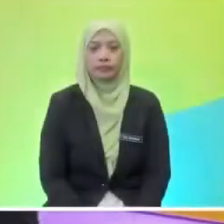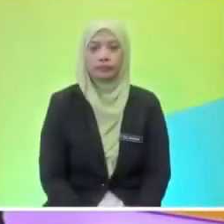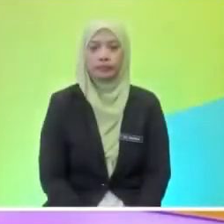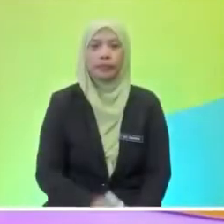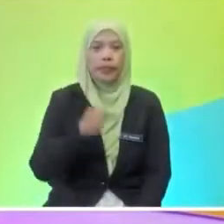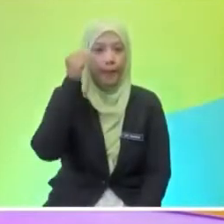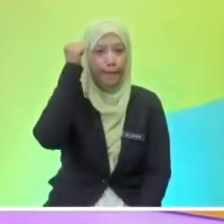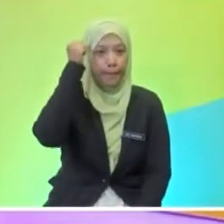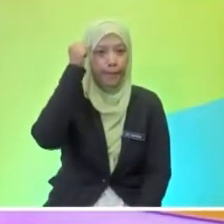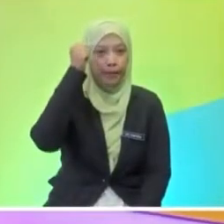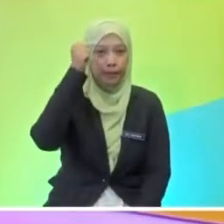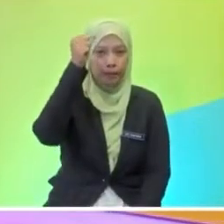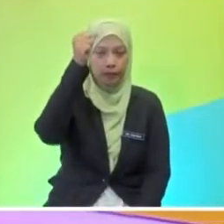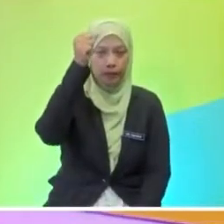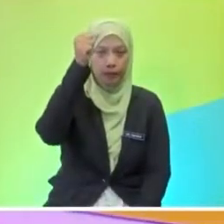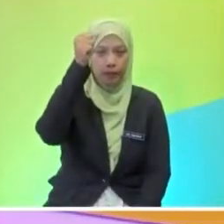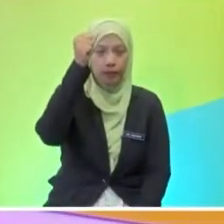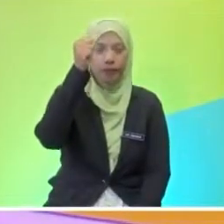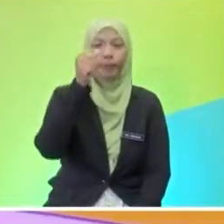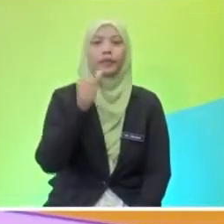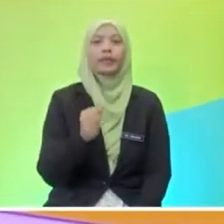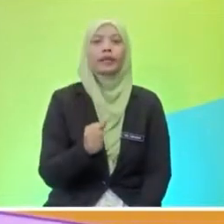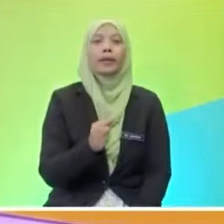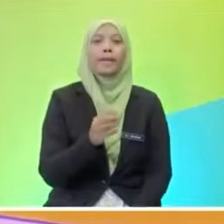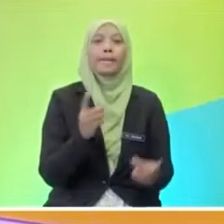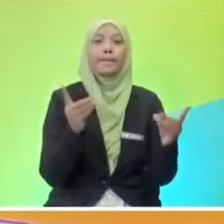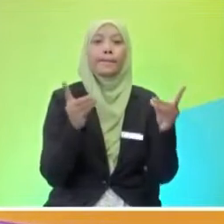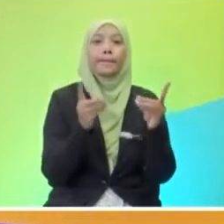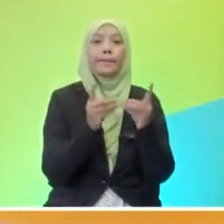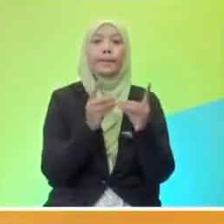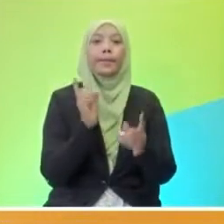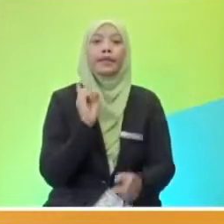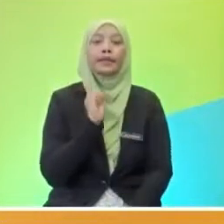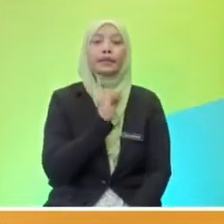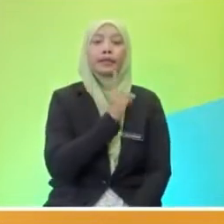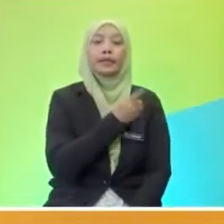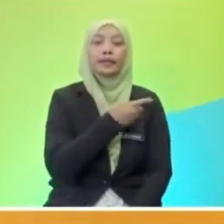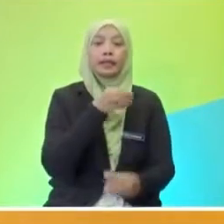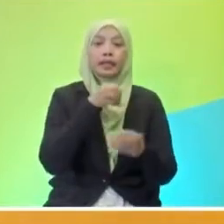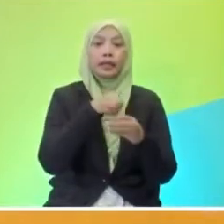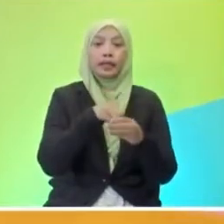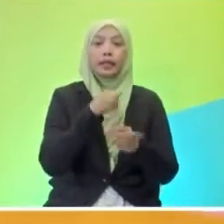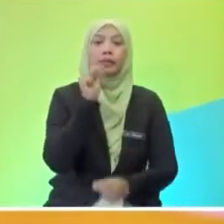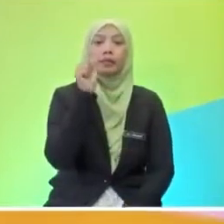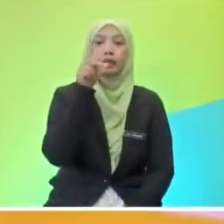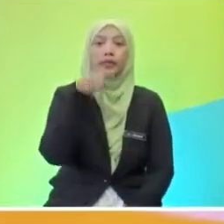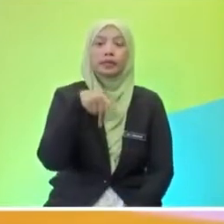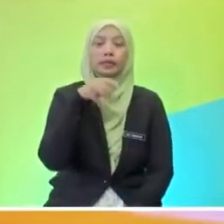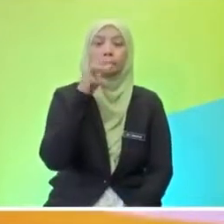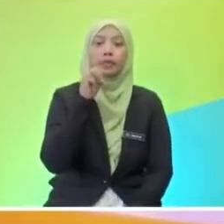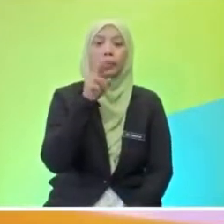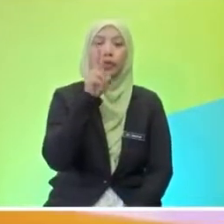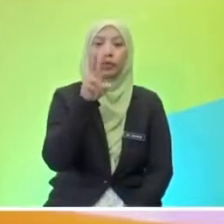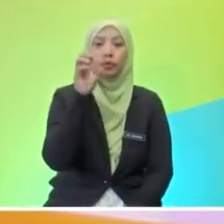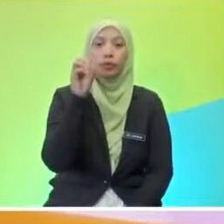Assalamualaikum Warahmatullahi Ta'ala Wabarakatuh bertemu kita dalam sukses SPM 2022 bersama